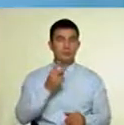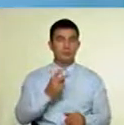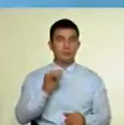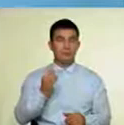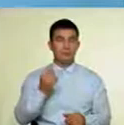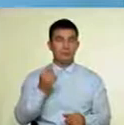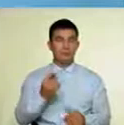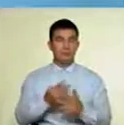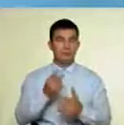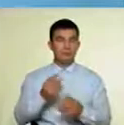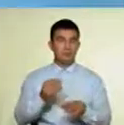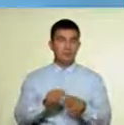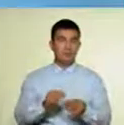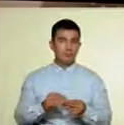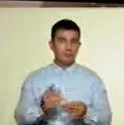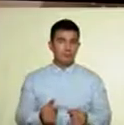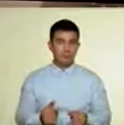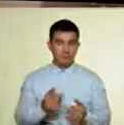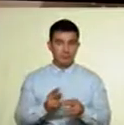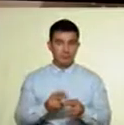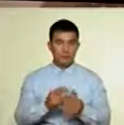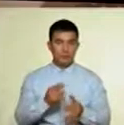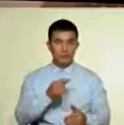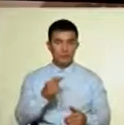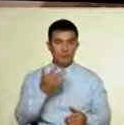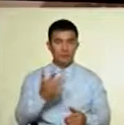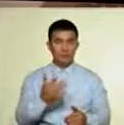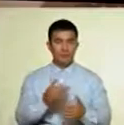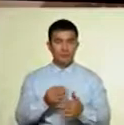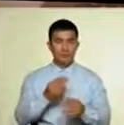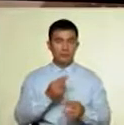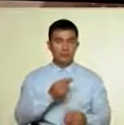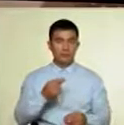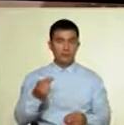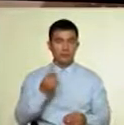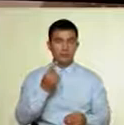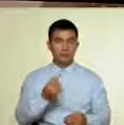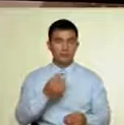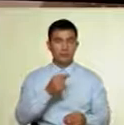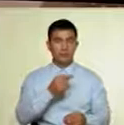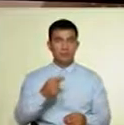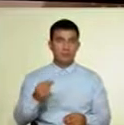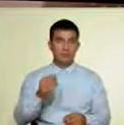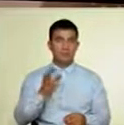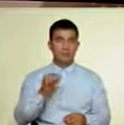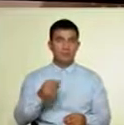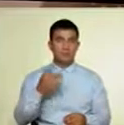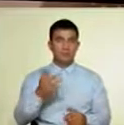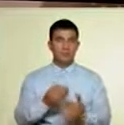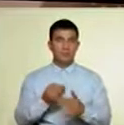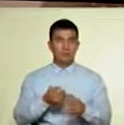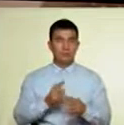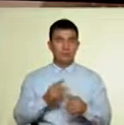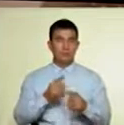2. Demek, mana bu minus 1 bilan minus 0.10'dan 5 ni ko'paytirsak, plus 0.10'dan 5 hosil